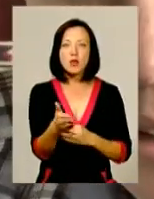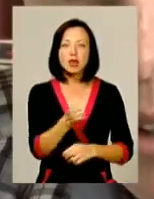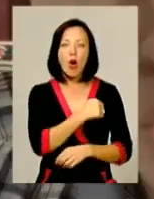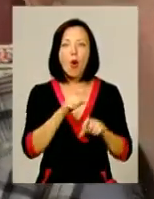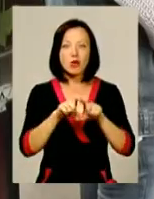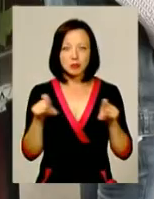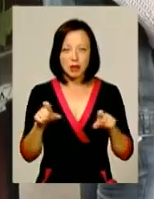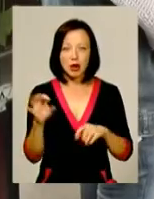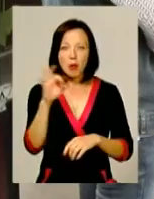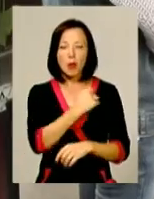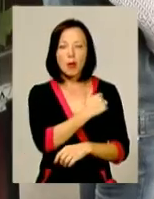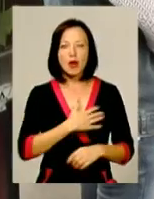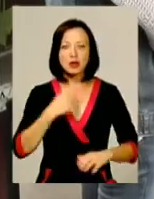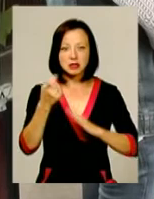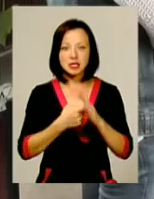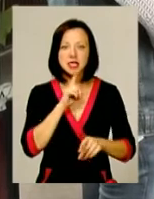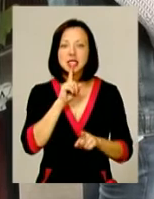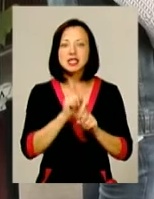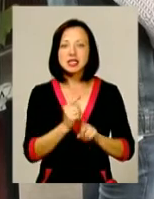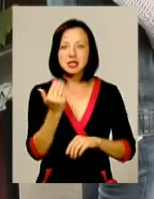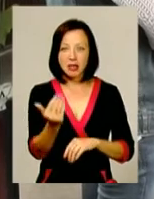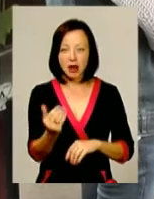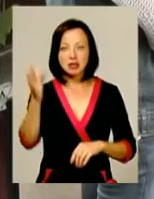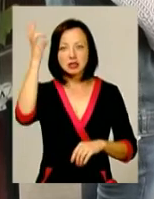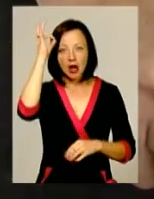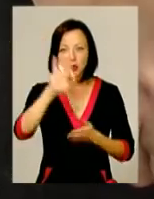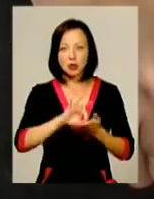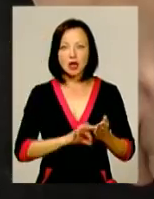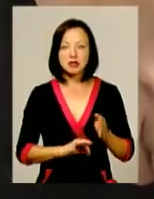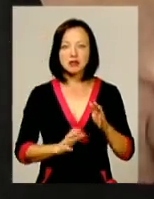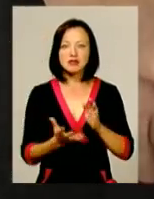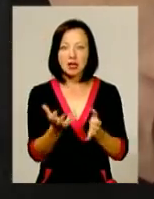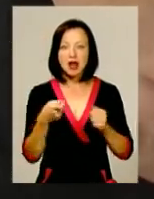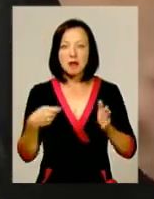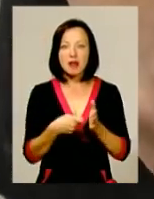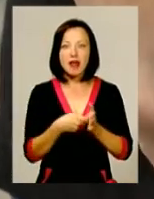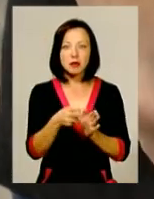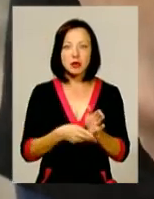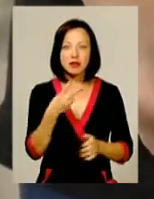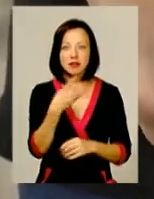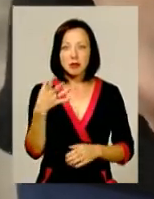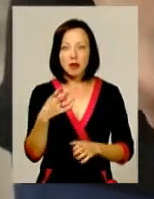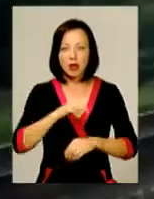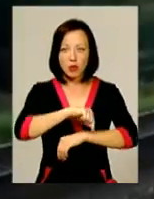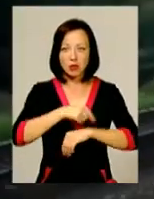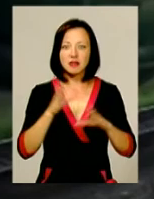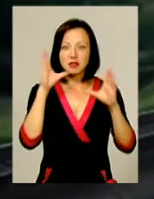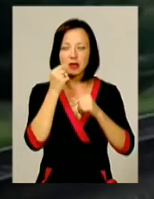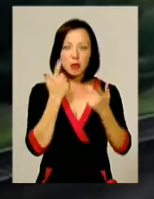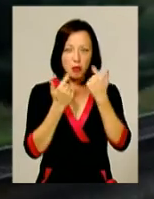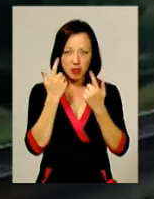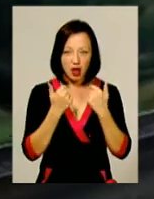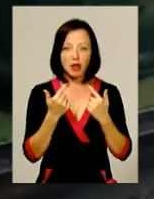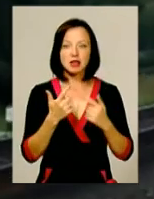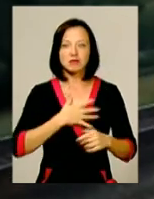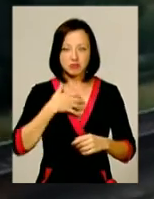Про поранення хлопця першою дізналася сестра Світлана. Згадує, одразу взяла квиток на потяг. За 25 годин в дорозі встигла і поплакати, і